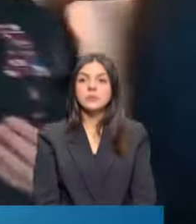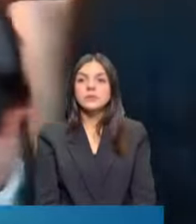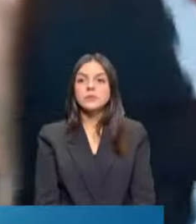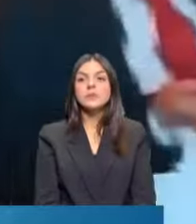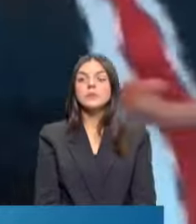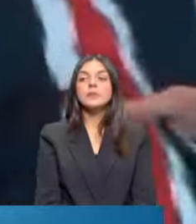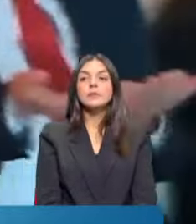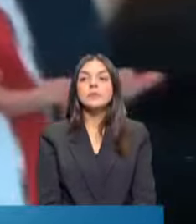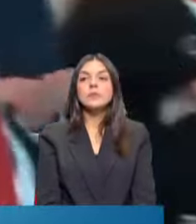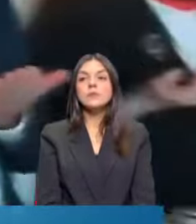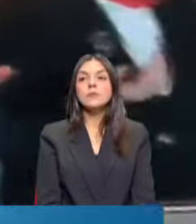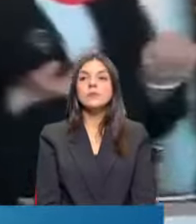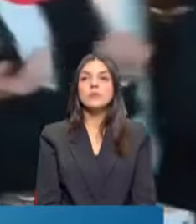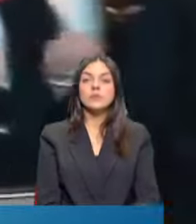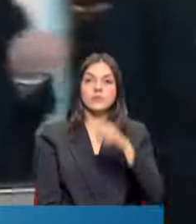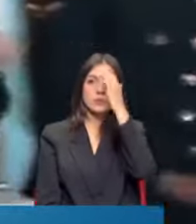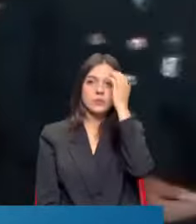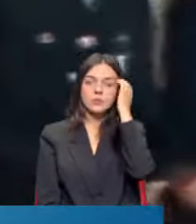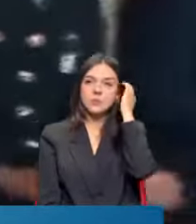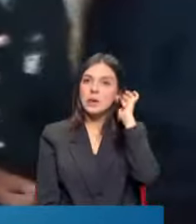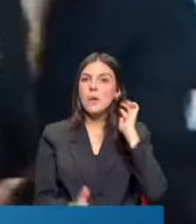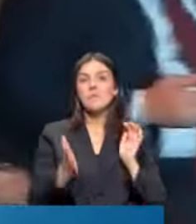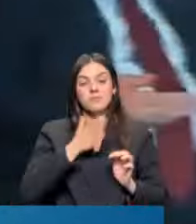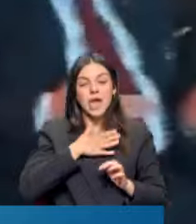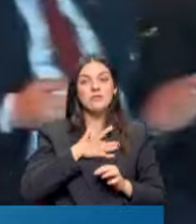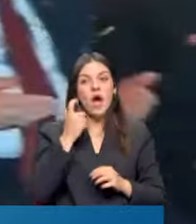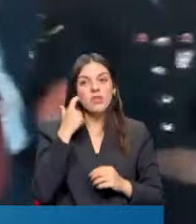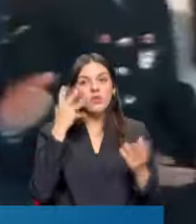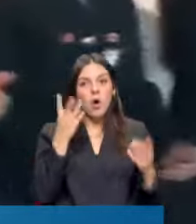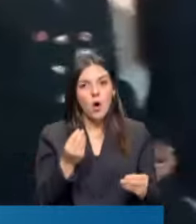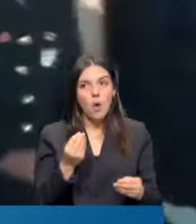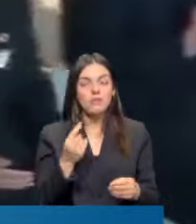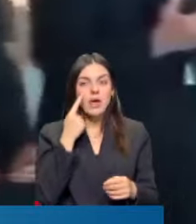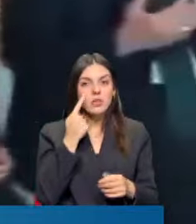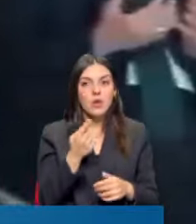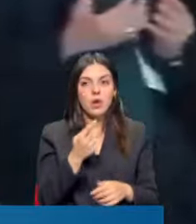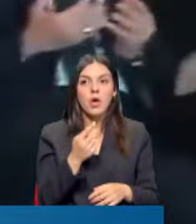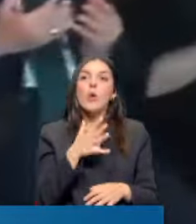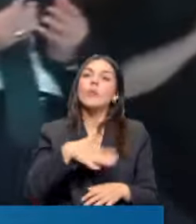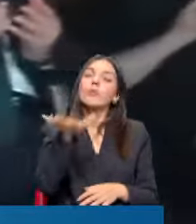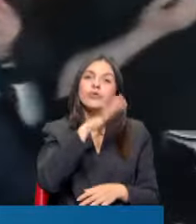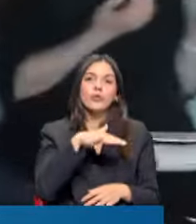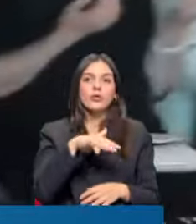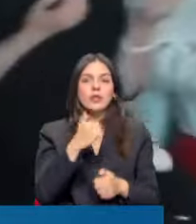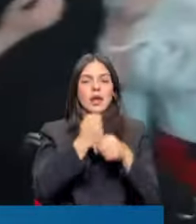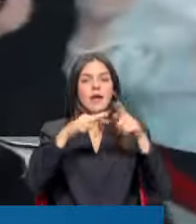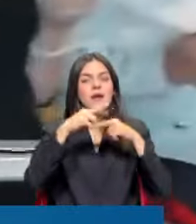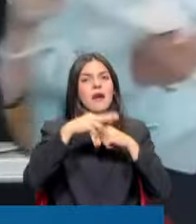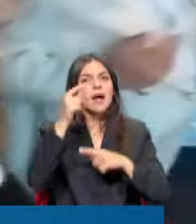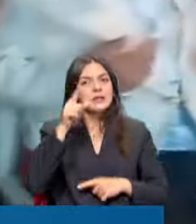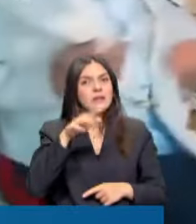başkomutanı, başta Gazi Mustafa Kemal Atatürk olmak üzere, bütün gazilerimizin